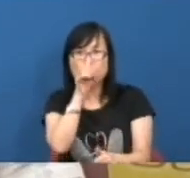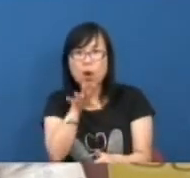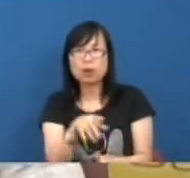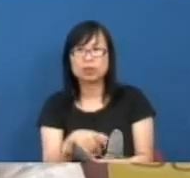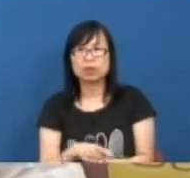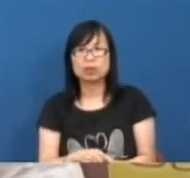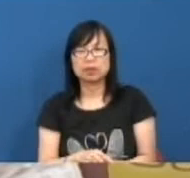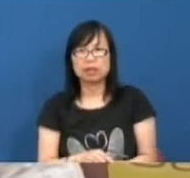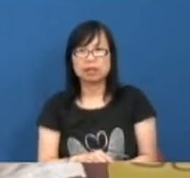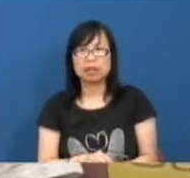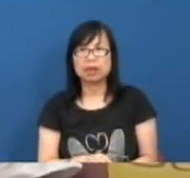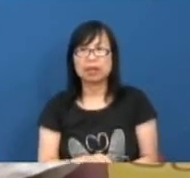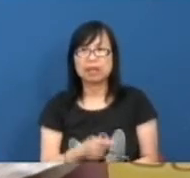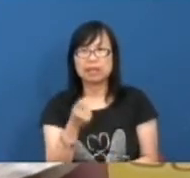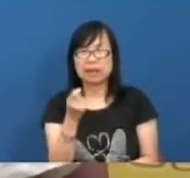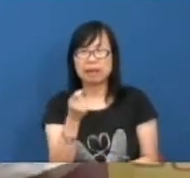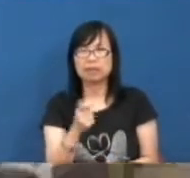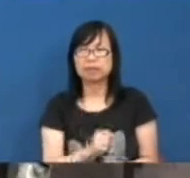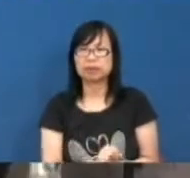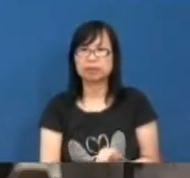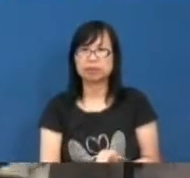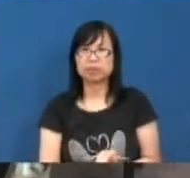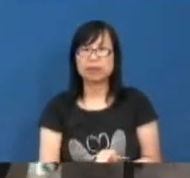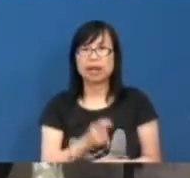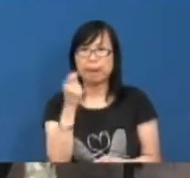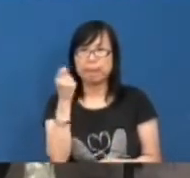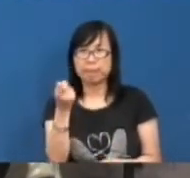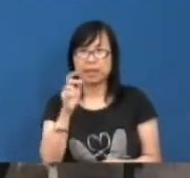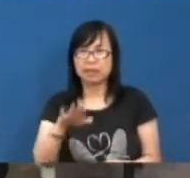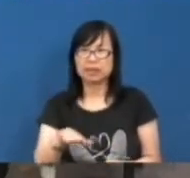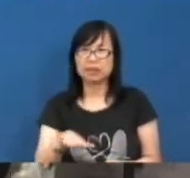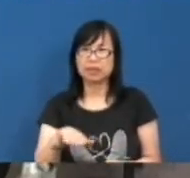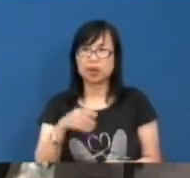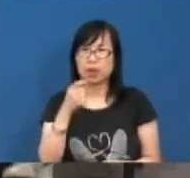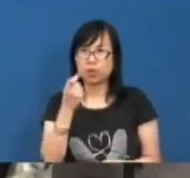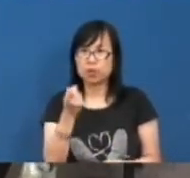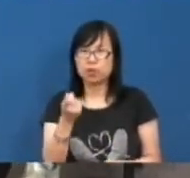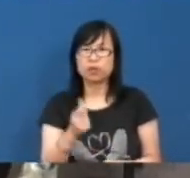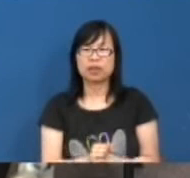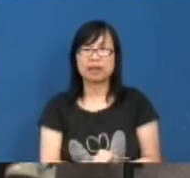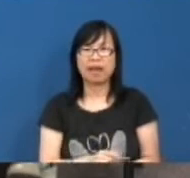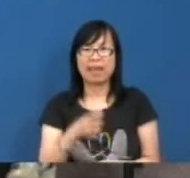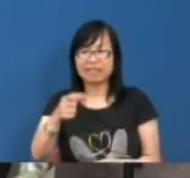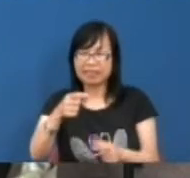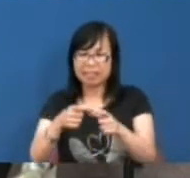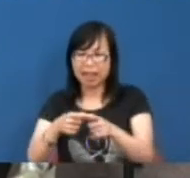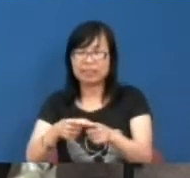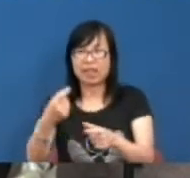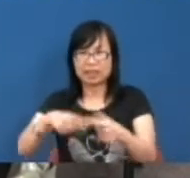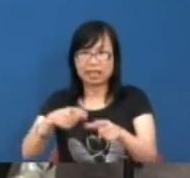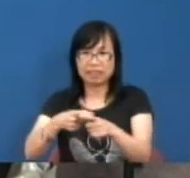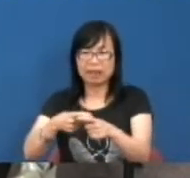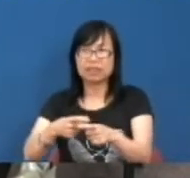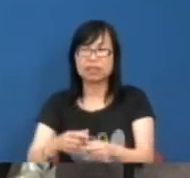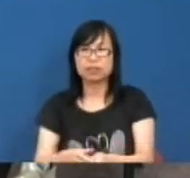作用大嘅 蛋撻啊，蛋撻巡撫 係啊，蛋撻 巡撫係啦，要食個蛋撻先得嘅。 即係佢講完之後